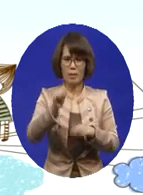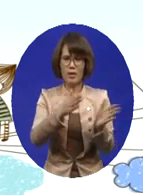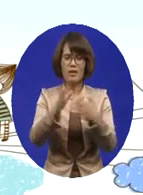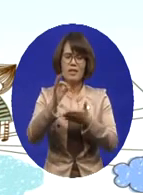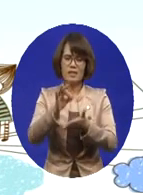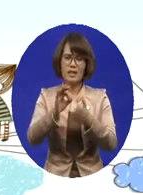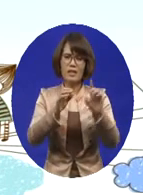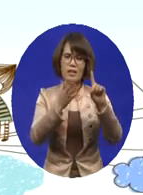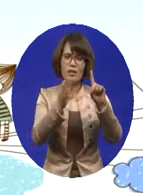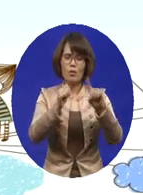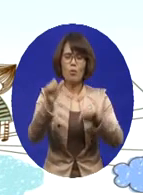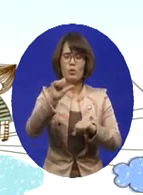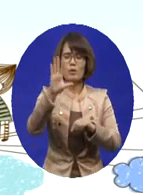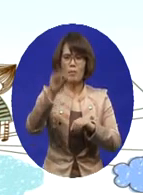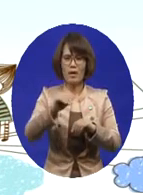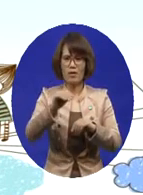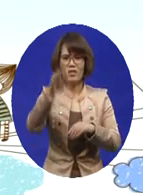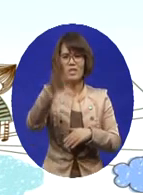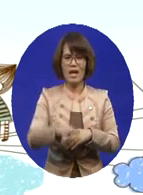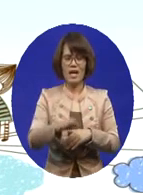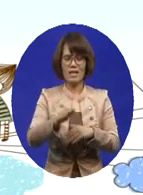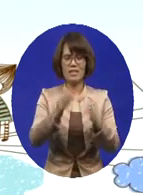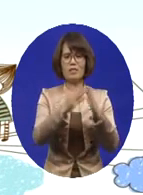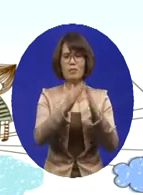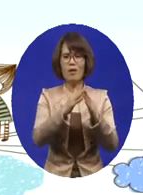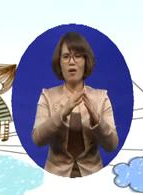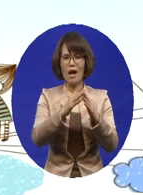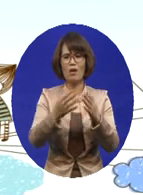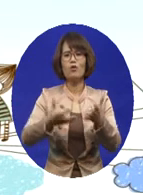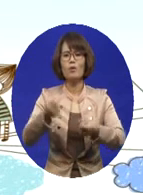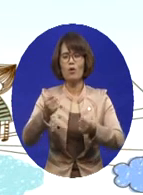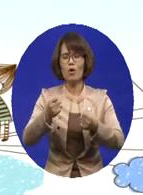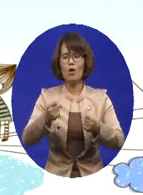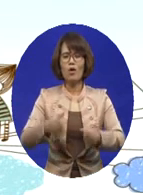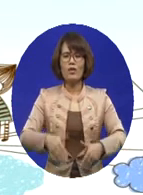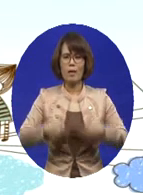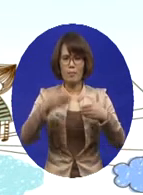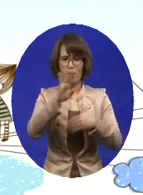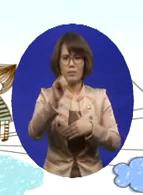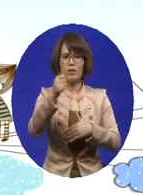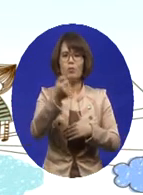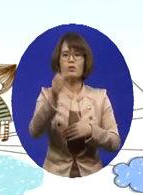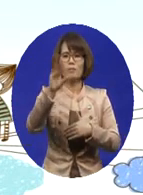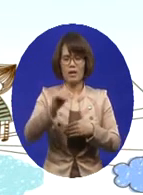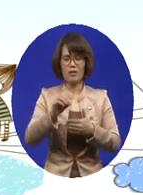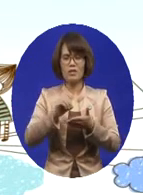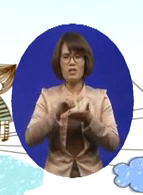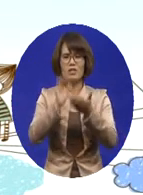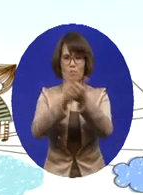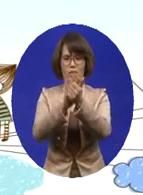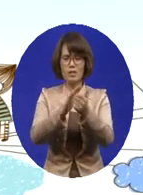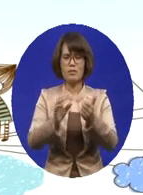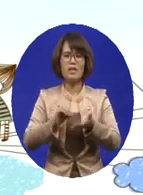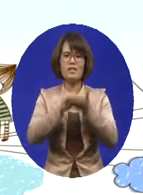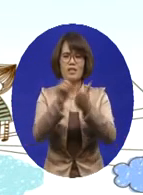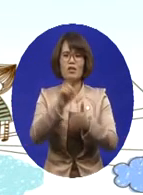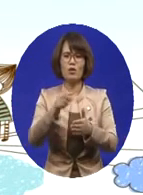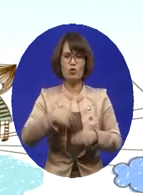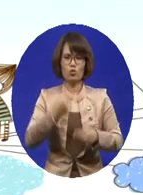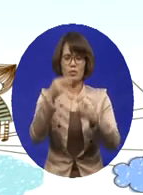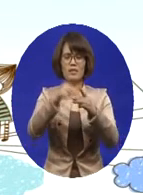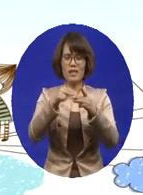1억 5천만 원 이하인 저소득층이 대상이며 가구별로 난방비 50만 원을 지원합니다. 신청은 거주지